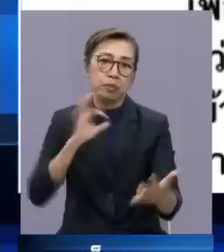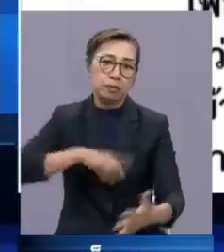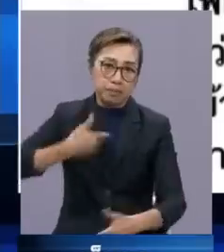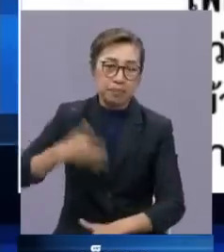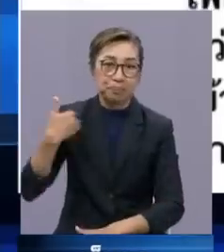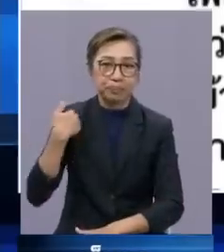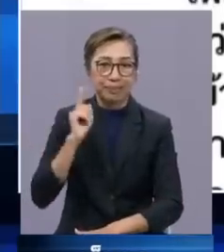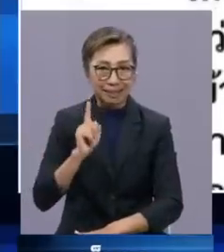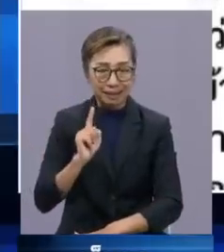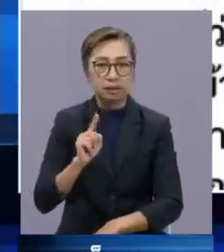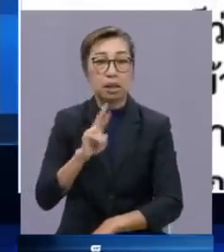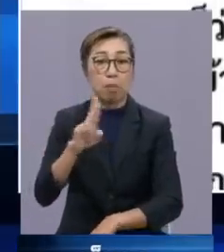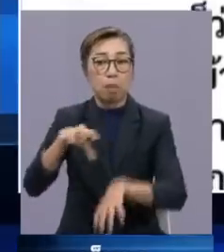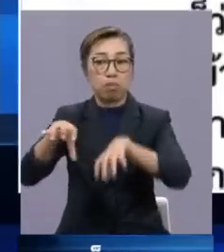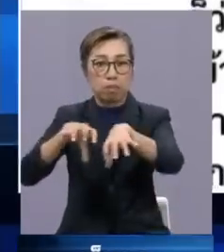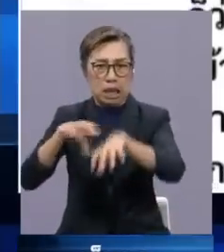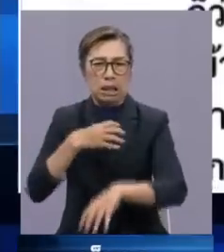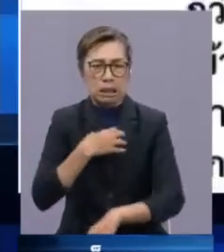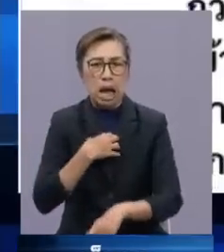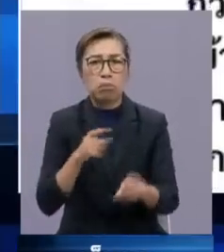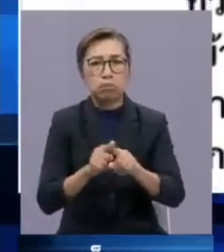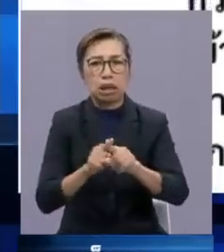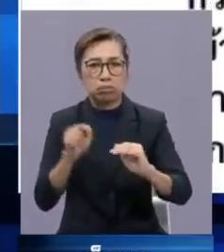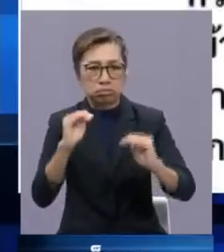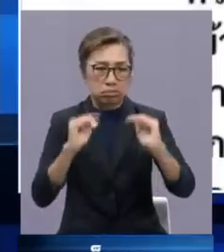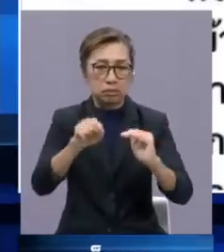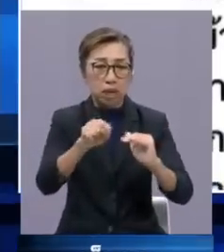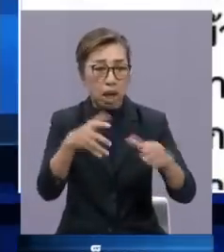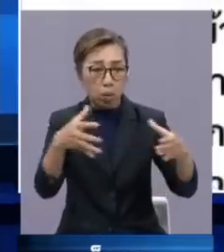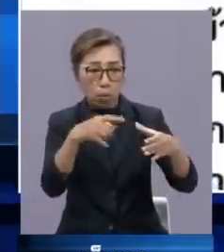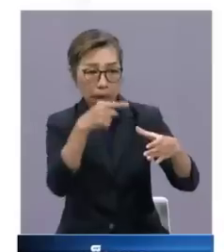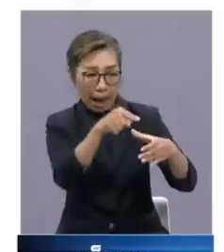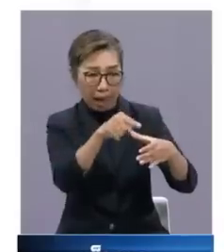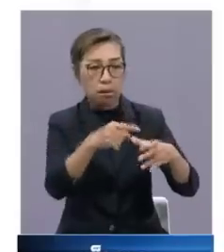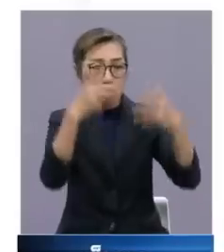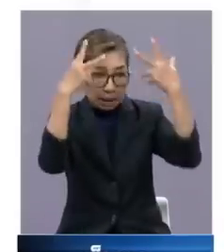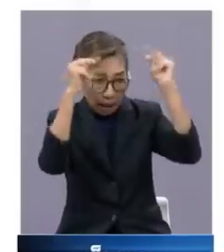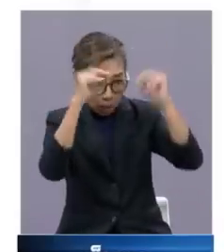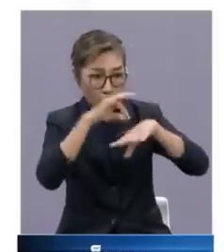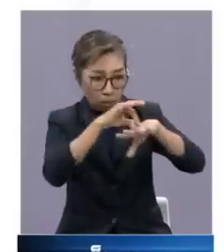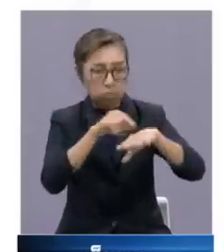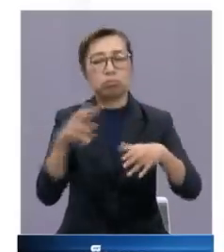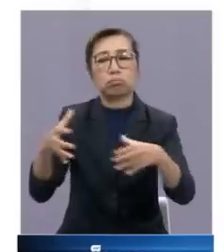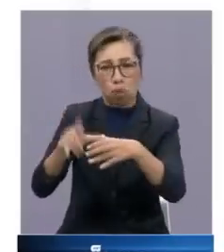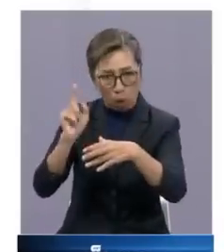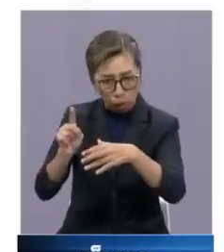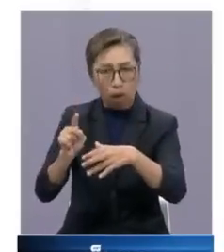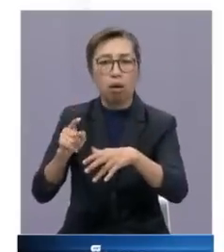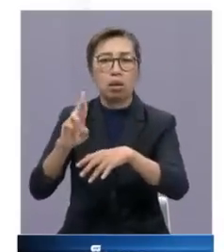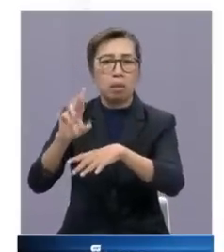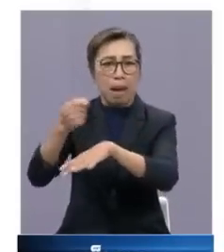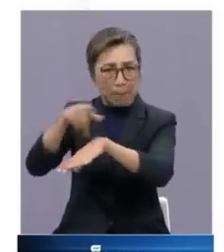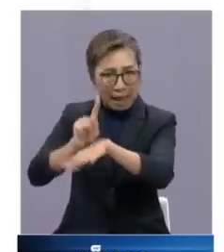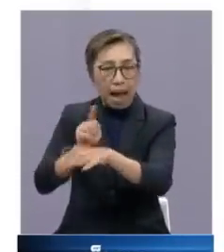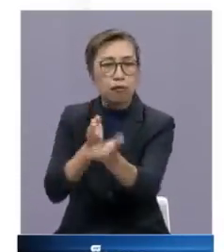ดยระบบการบริหารอยากให้คานอำนาจกันใช่ไหมครับพักหนึ่งเนี่ยได้ฝ่ายบริหารไปอีกพักหนึ่งมาได้ฝ่ายนิติบัญญัติก็คือประ